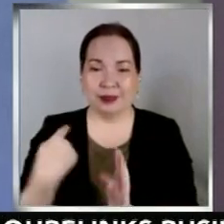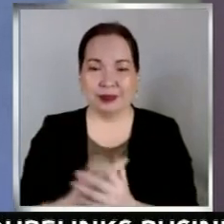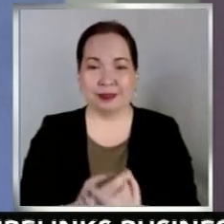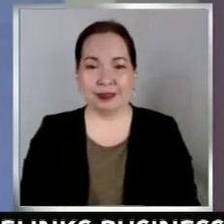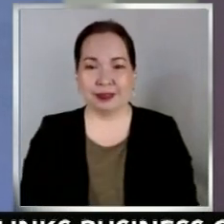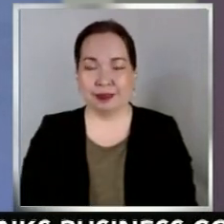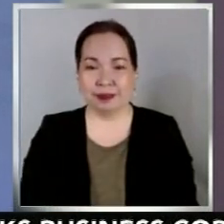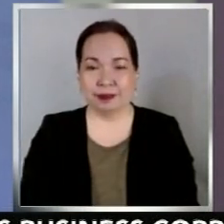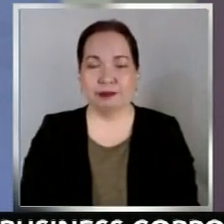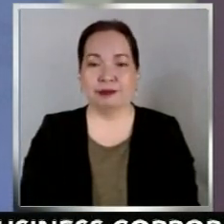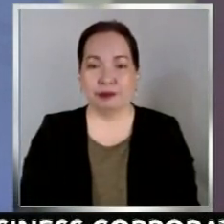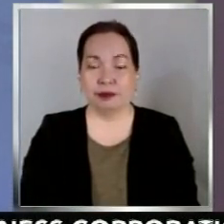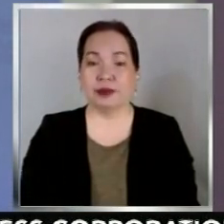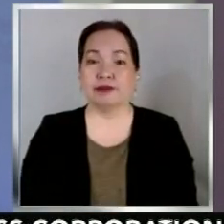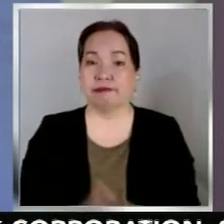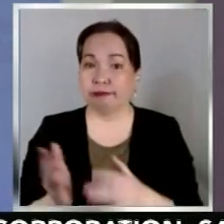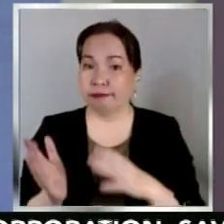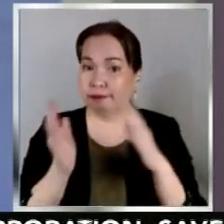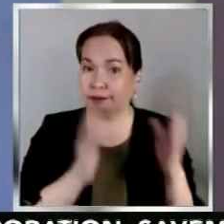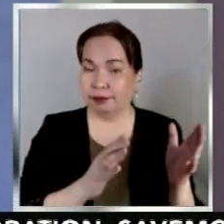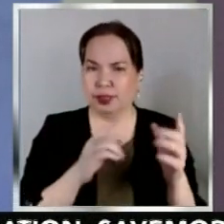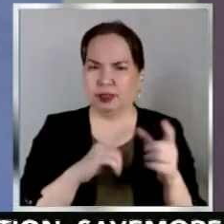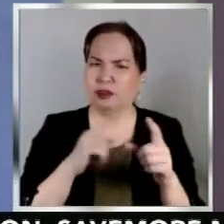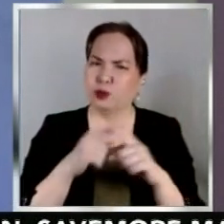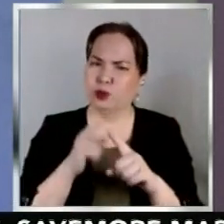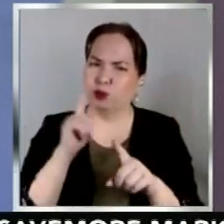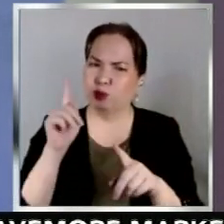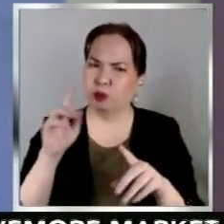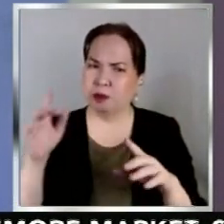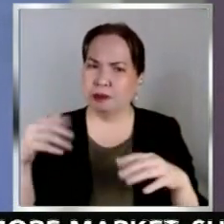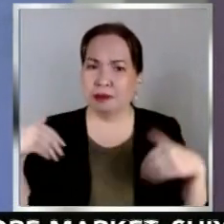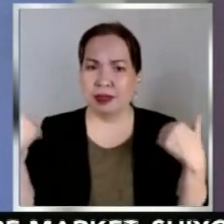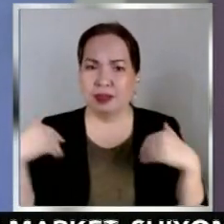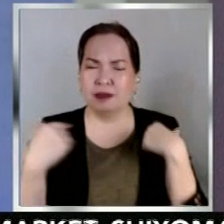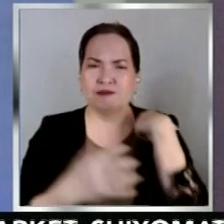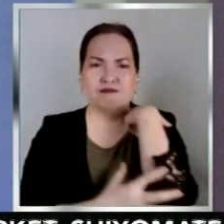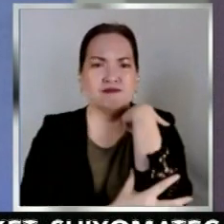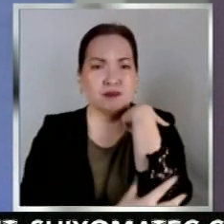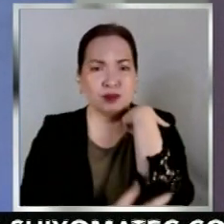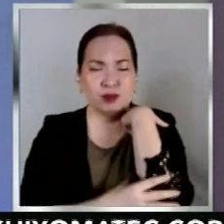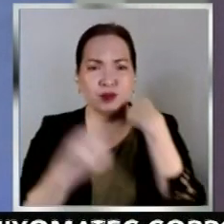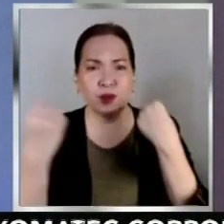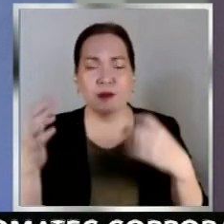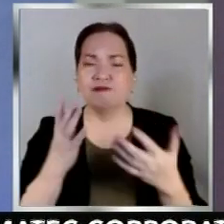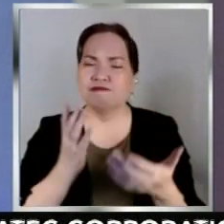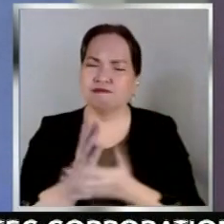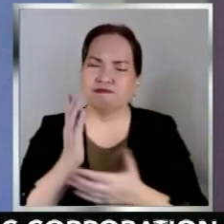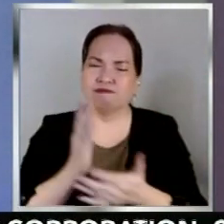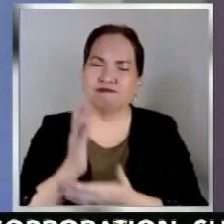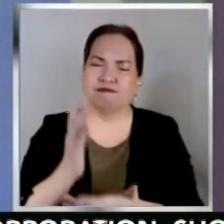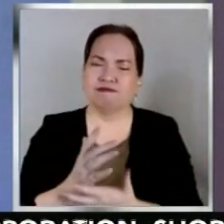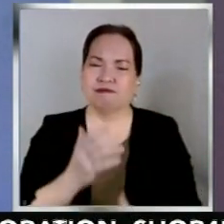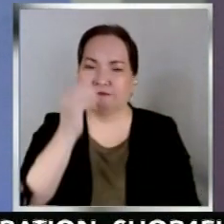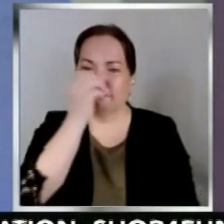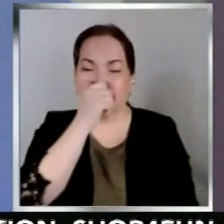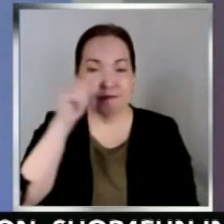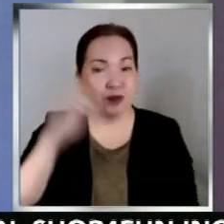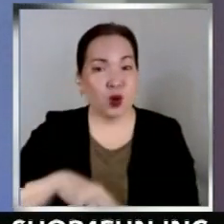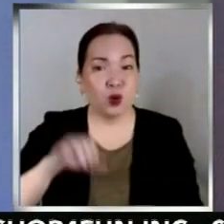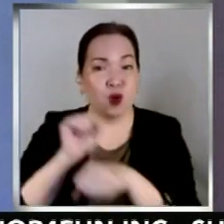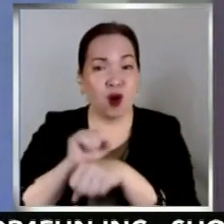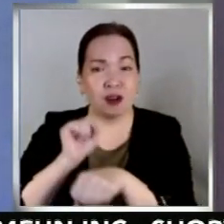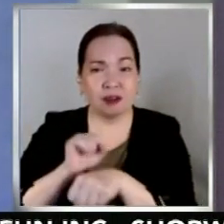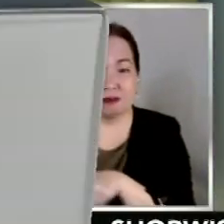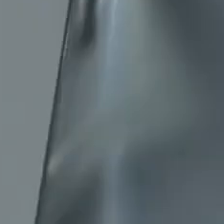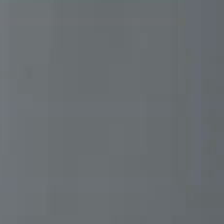Dahil po sa kahirapan, maraming kabataang sumasabak na sa mabibigat na trabaho, makatulong lang sa mga magulang. Tinutukan yan ni